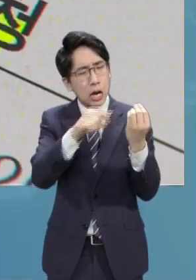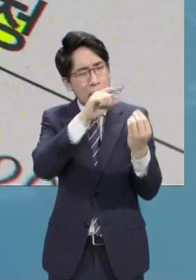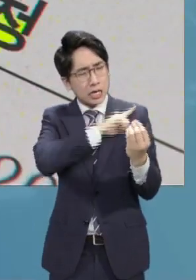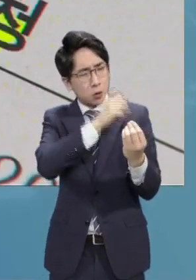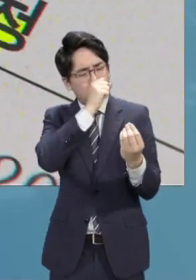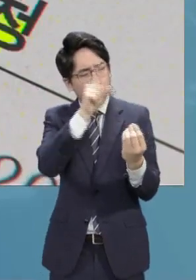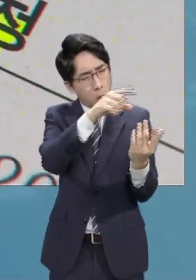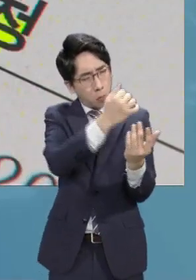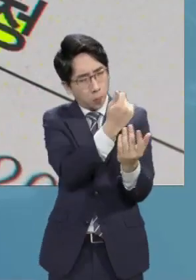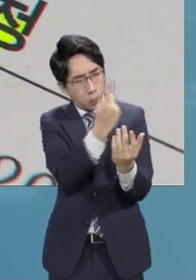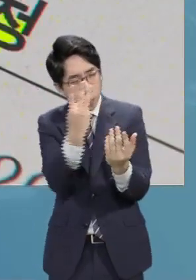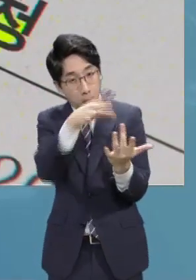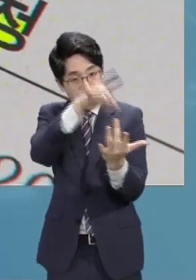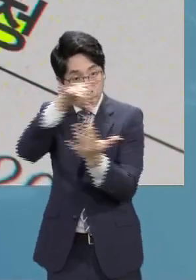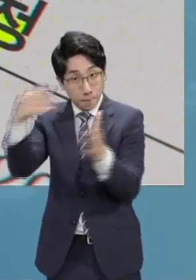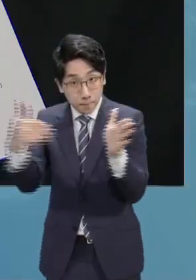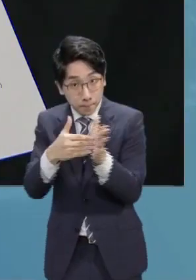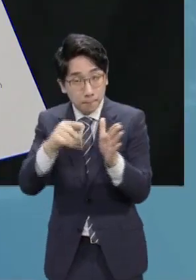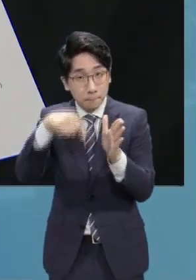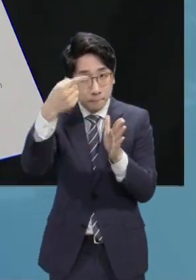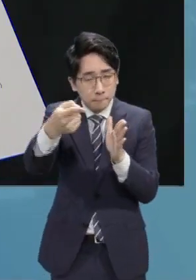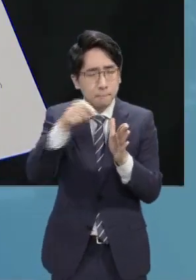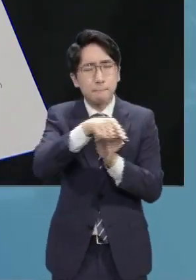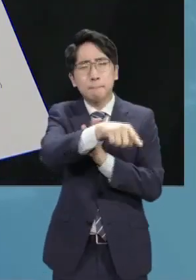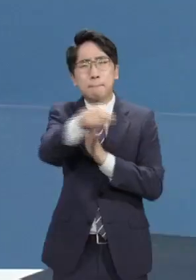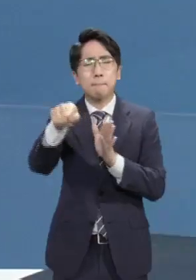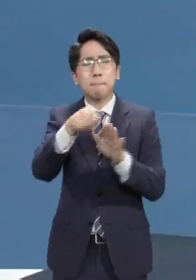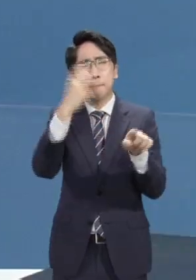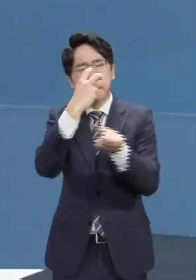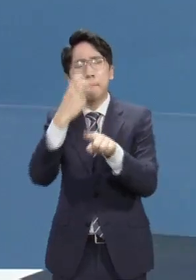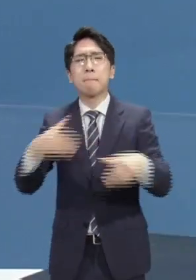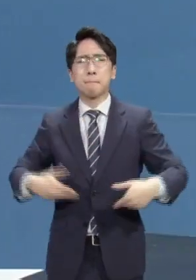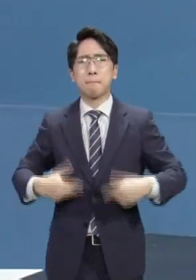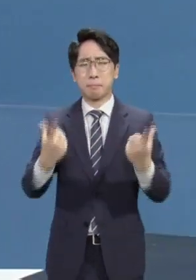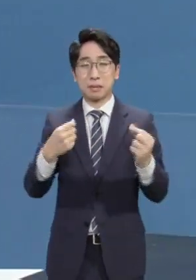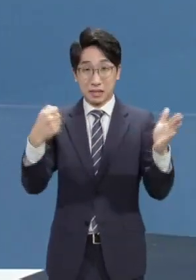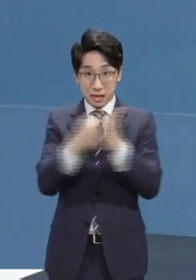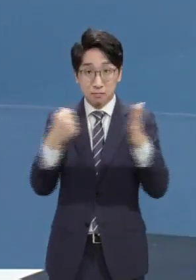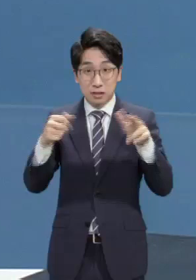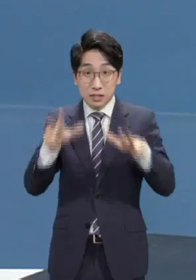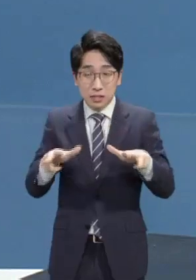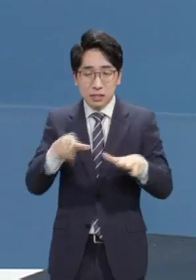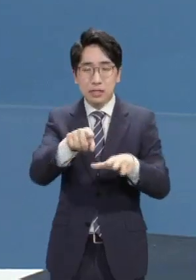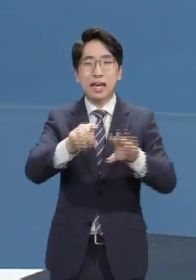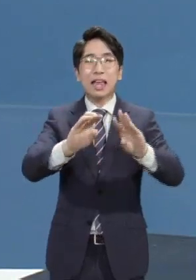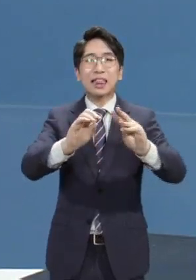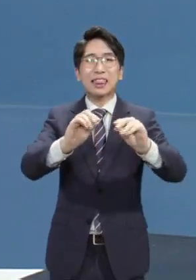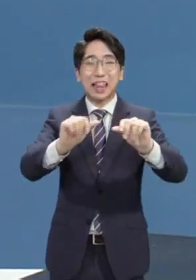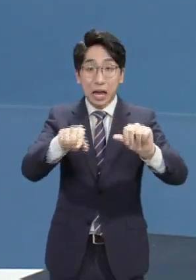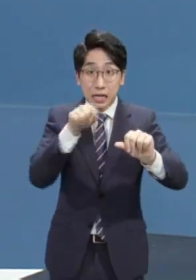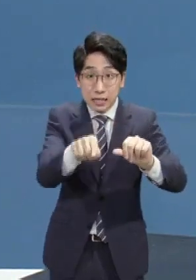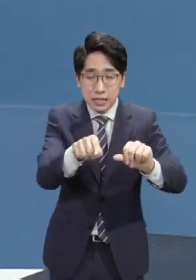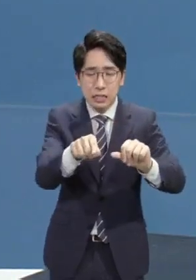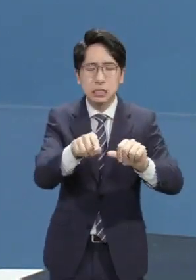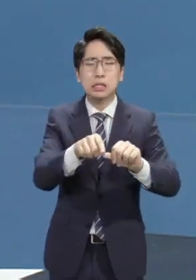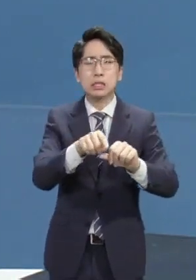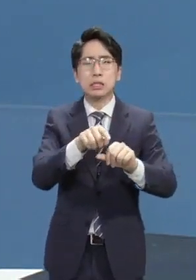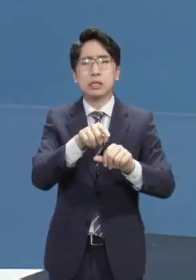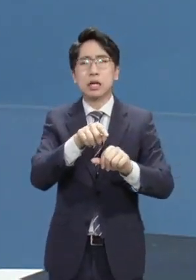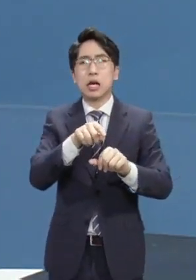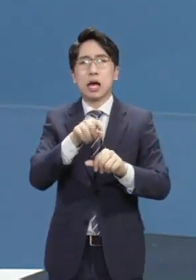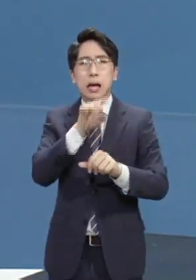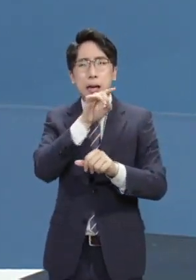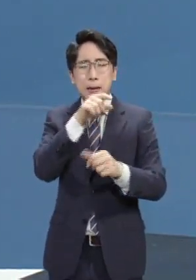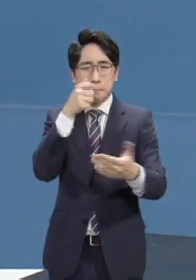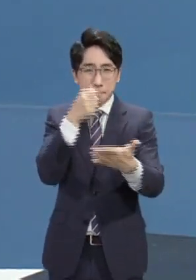추진할 계획이다 그러니까 4배 원활한 추진을 위해서 이 권역별 시민청 우선 추진 배상